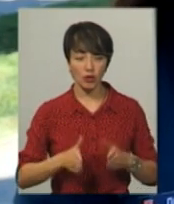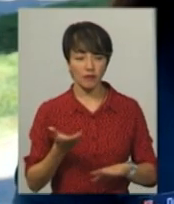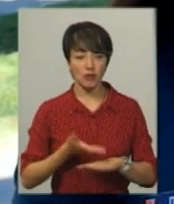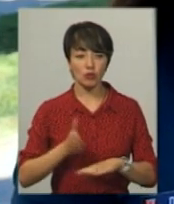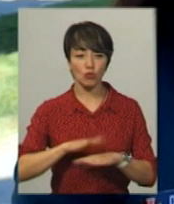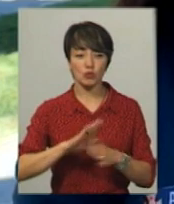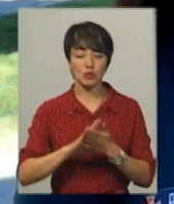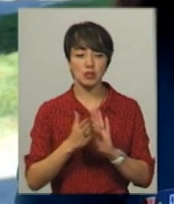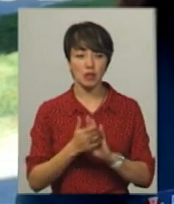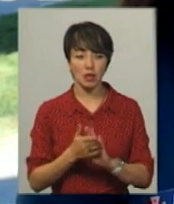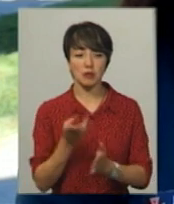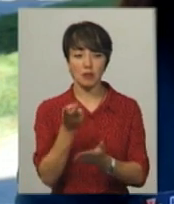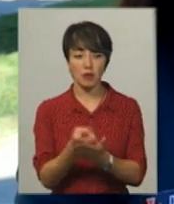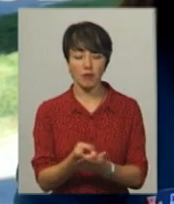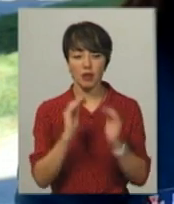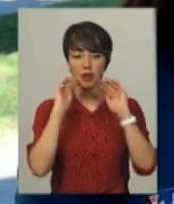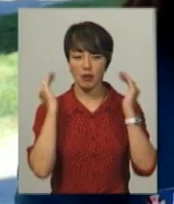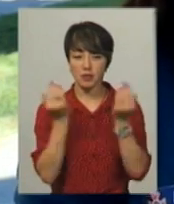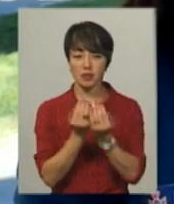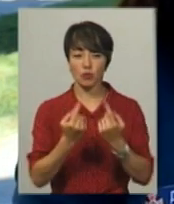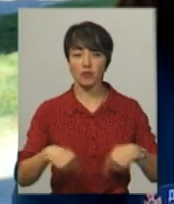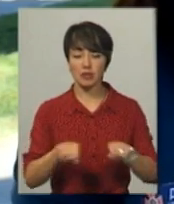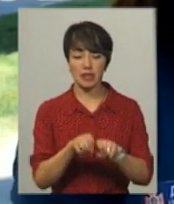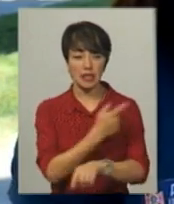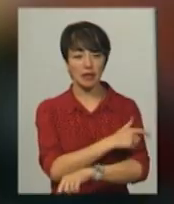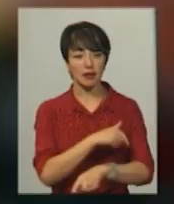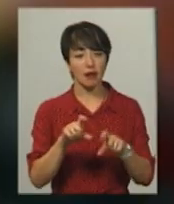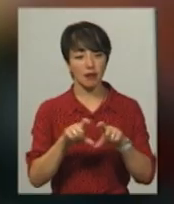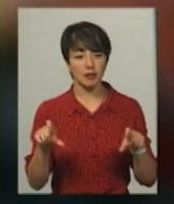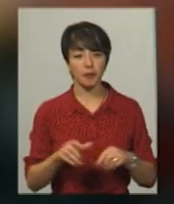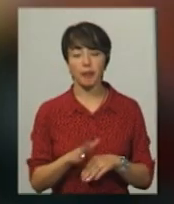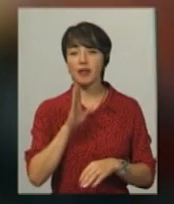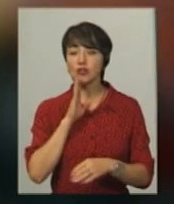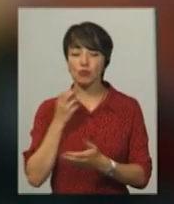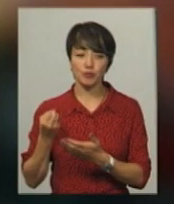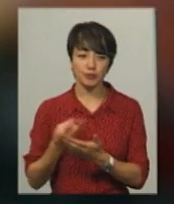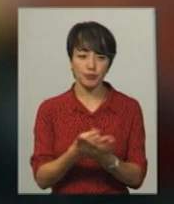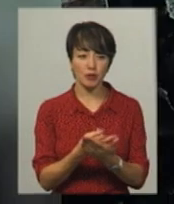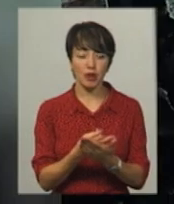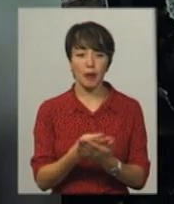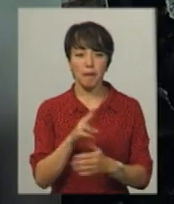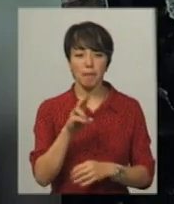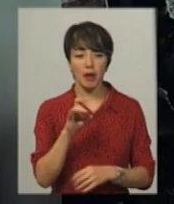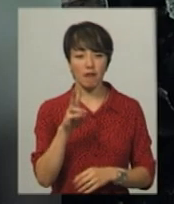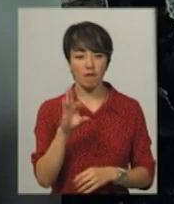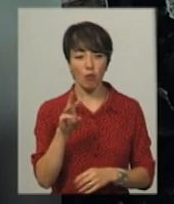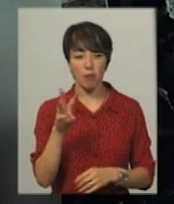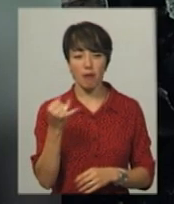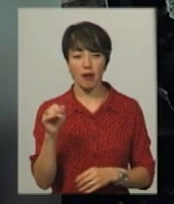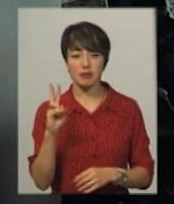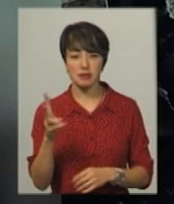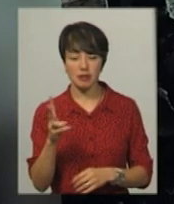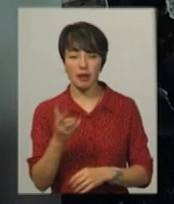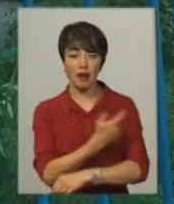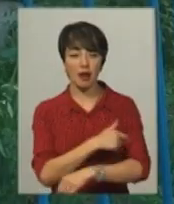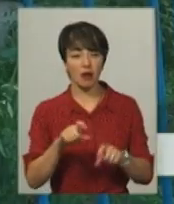тяжкому стані перебуває у реанімаційному відділенні лікарні. Жінку госпіталізували в Первомайську центральну міську